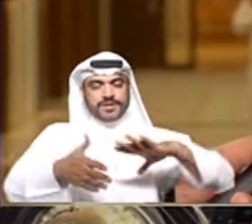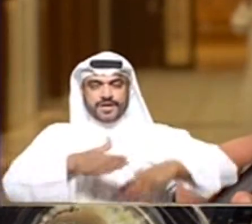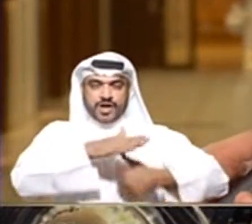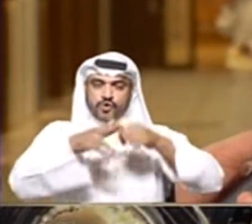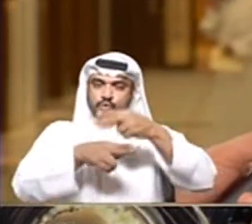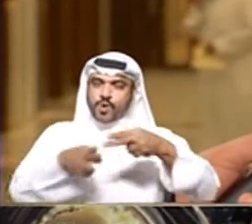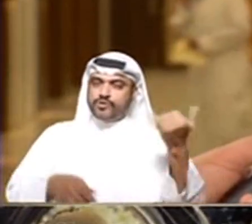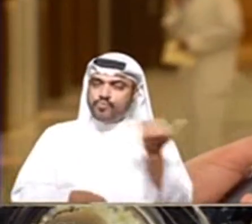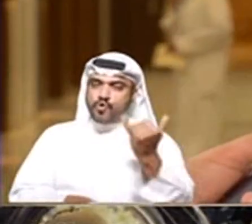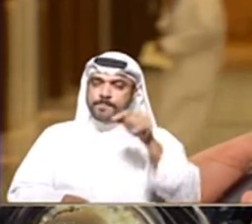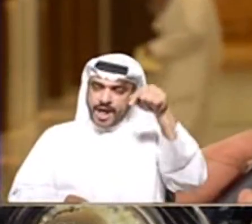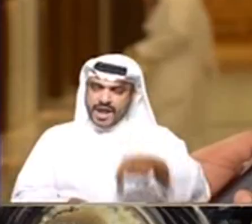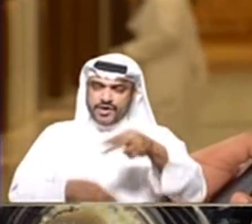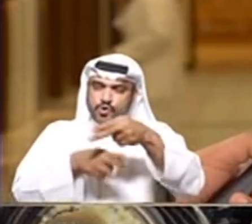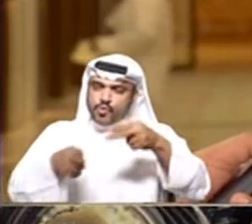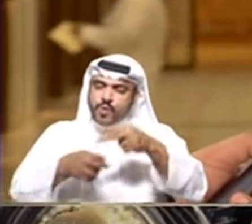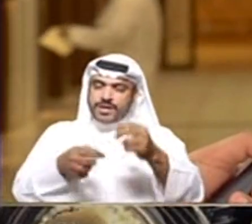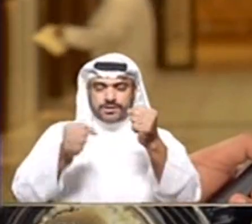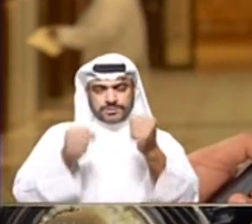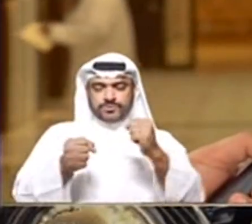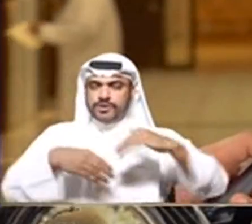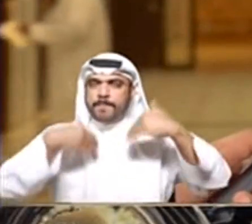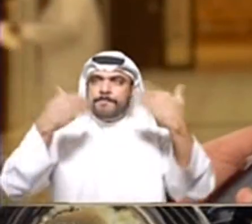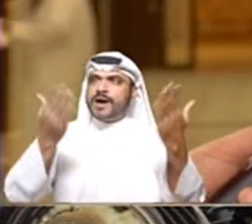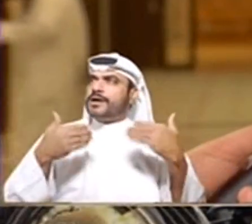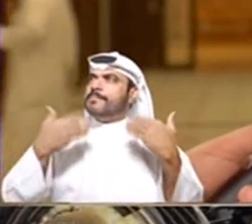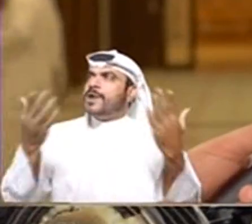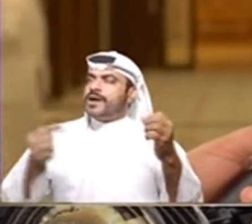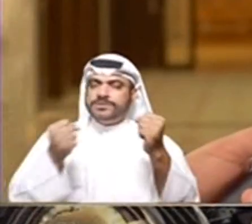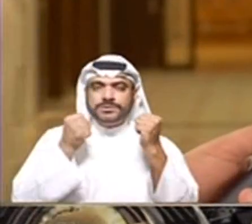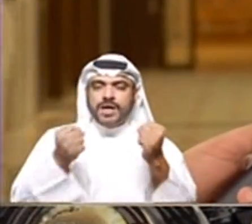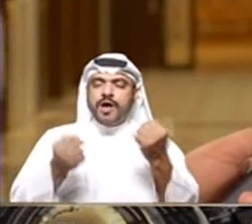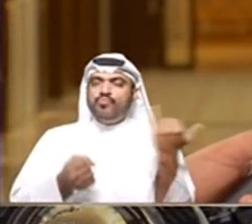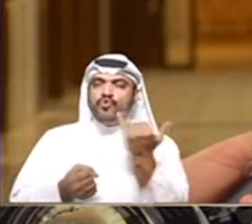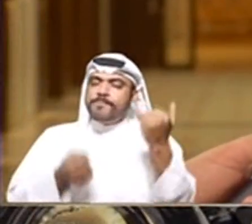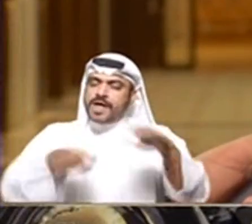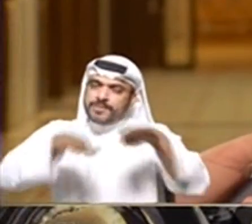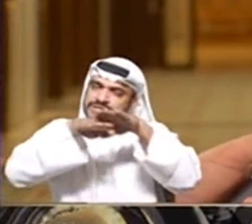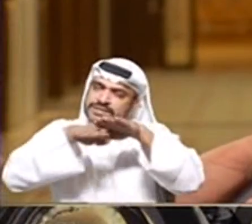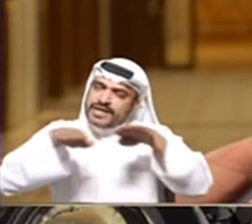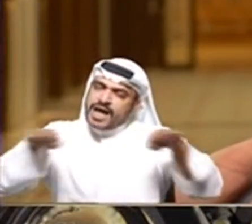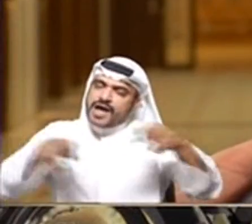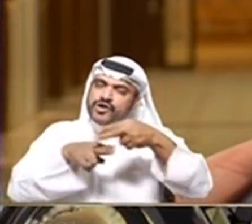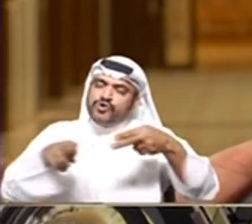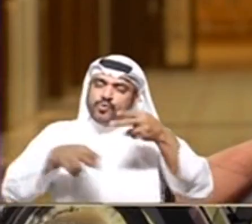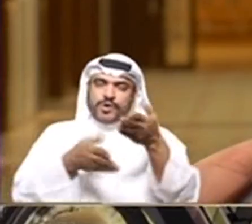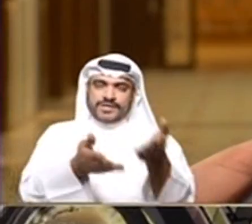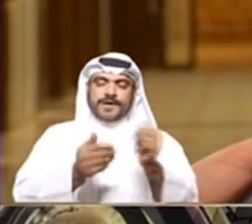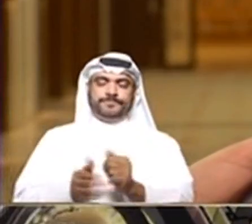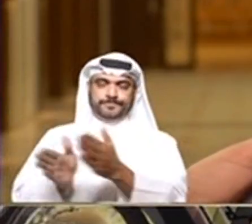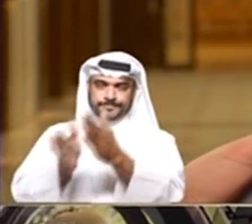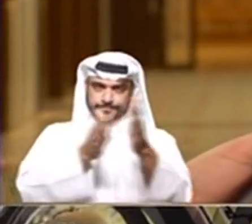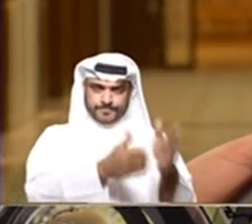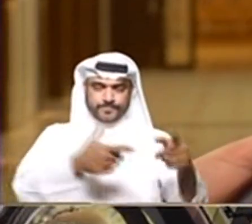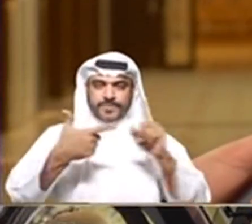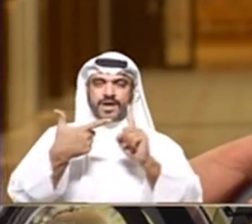هذا المحيط الإقليمي الملتهب الذي يحتاج إلى استقرار داخلي. النقطة